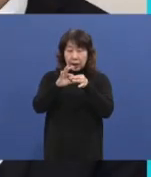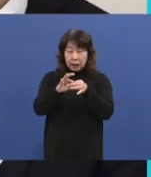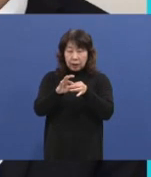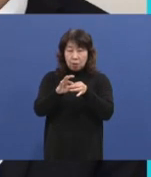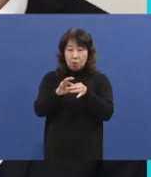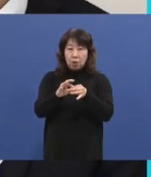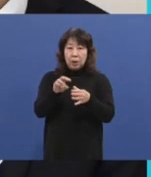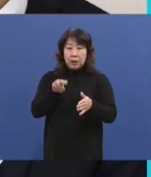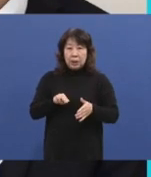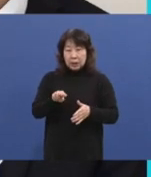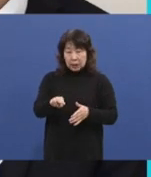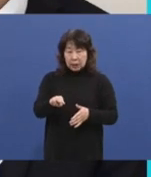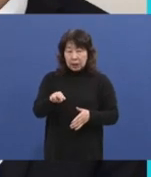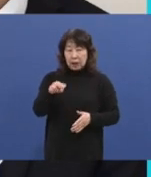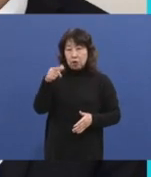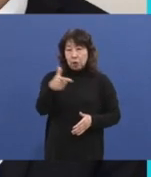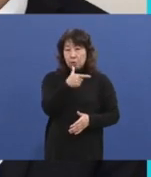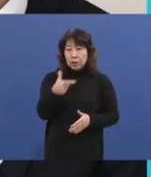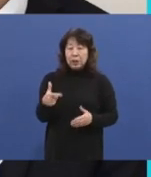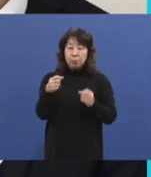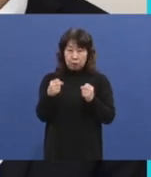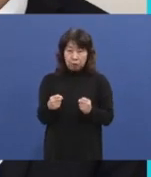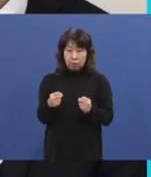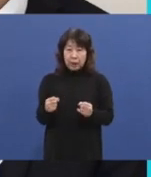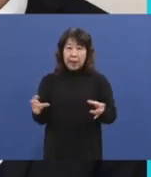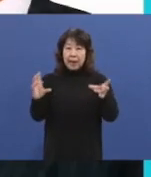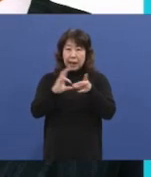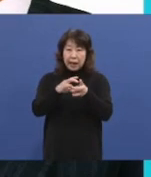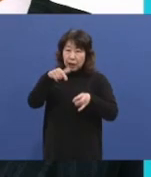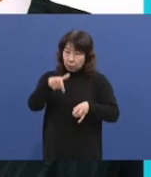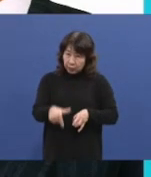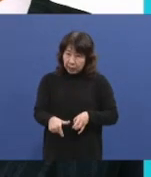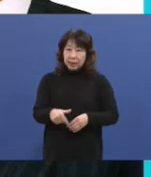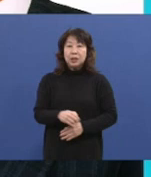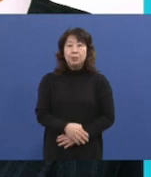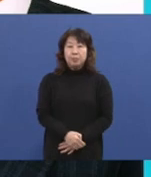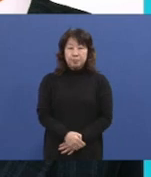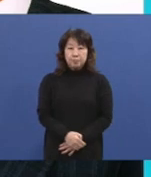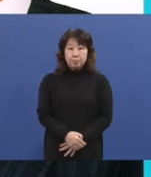、将棋と縁が深いんです。